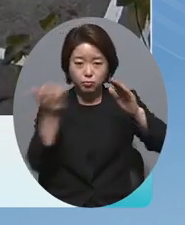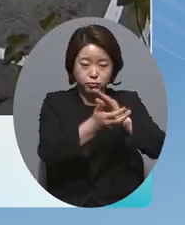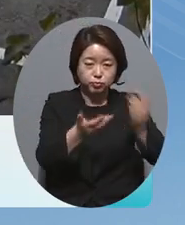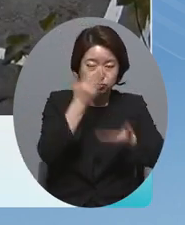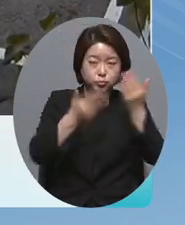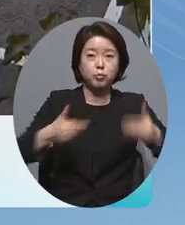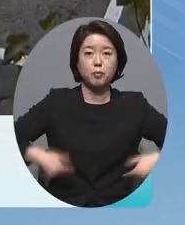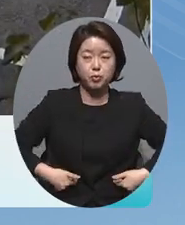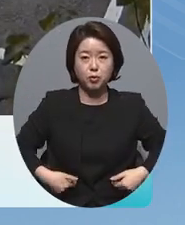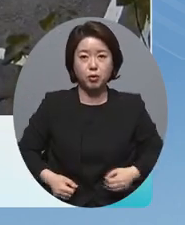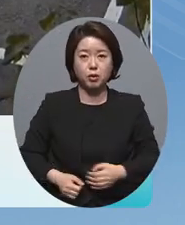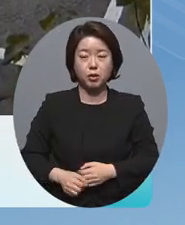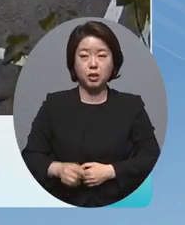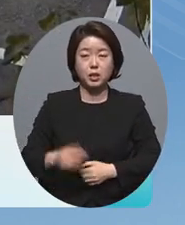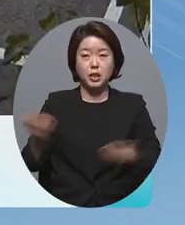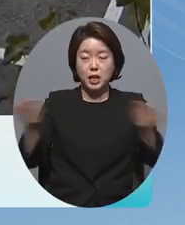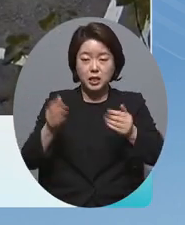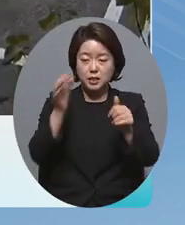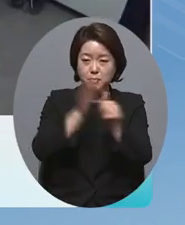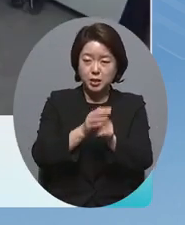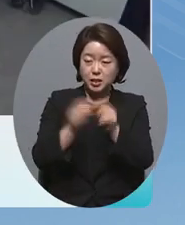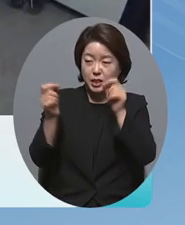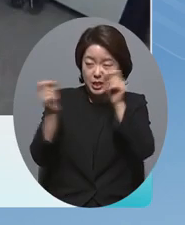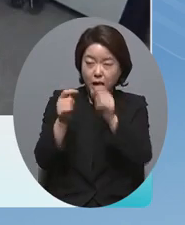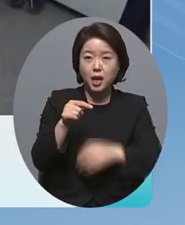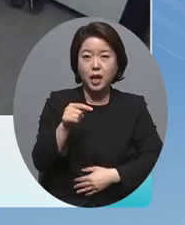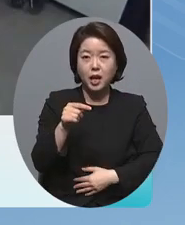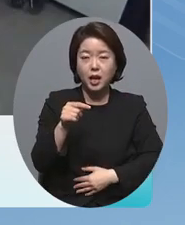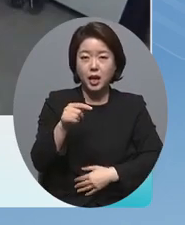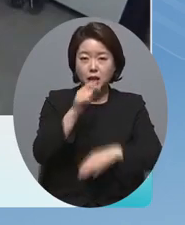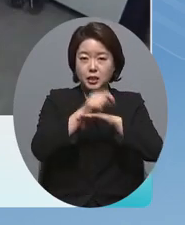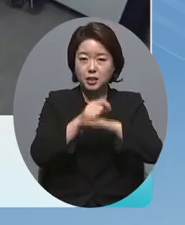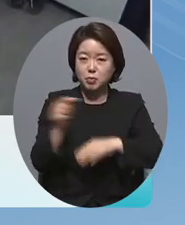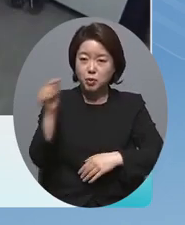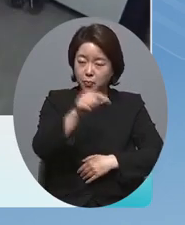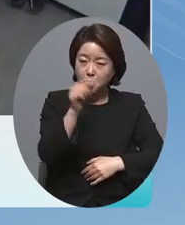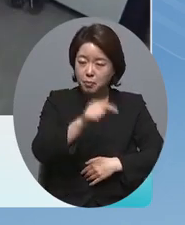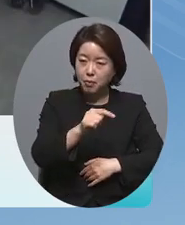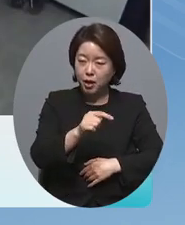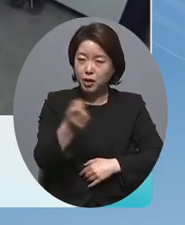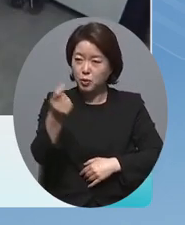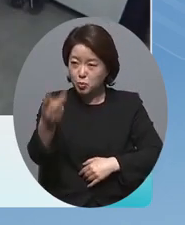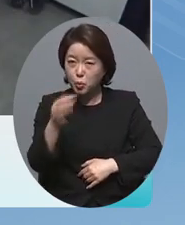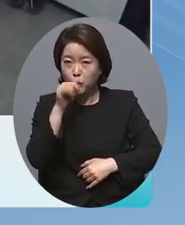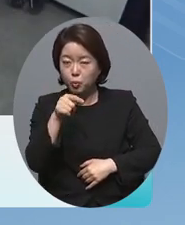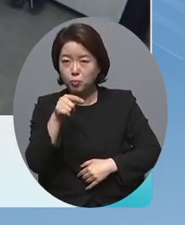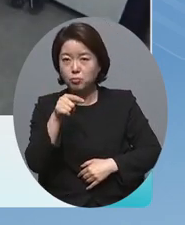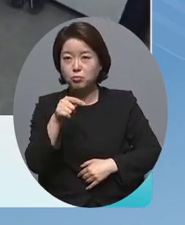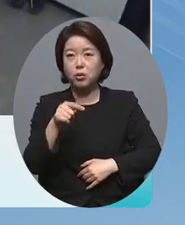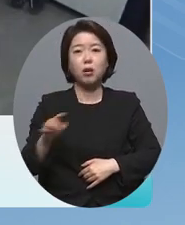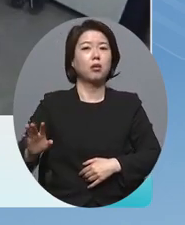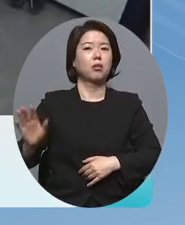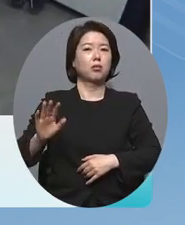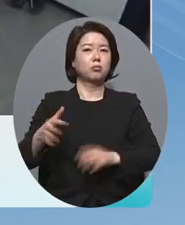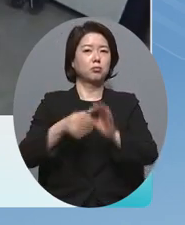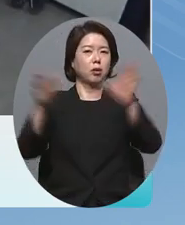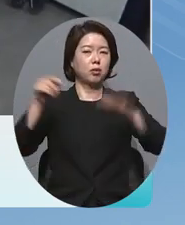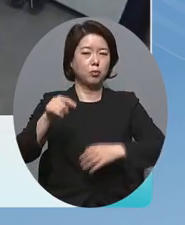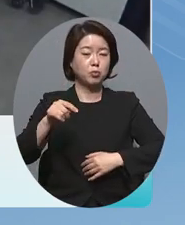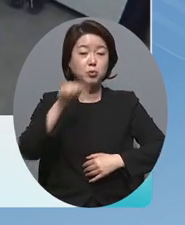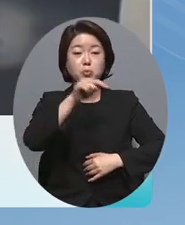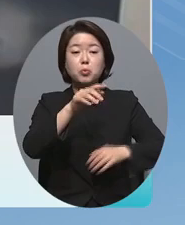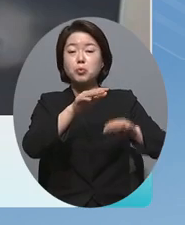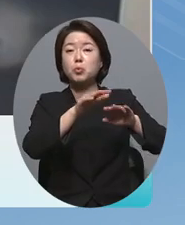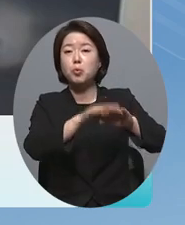며칠 되지 않았다. 그래서 그 사무실에 간 적이 별로 없다. 사실 그런 곳에 감춰둘 수 있기 때문에 처음에 그곳에 들어갈 수 있는